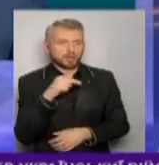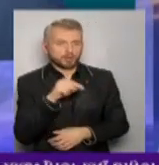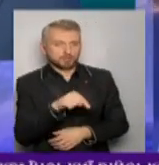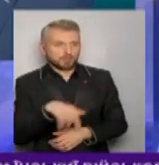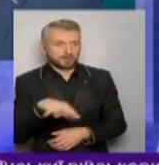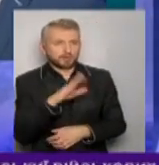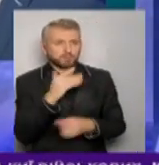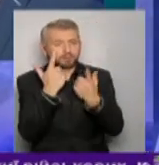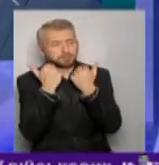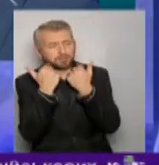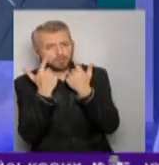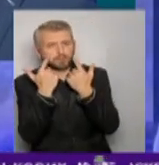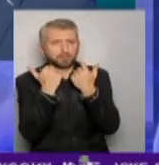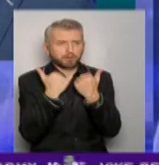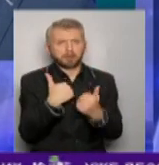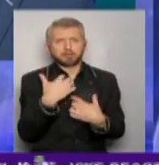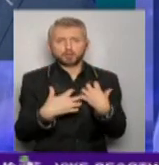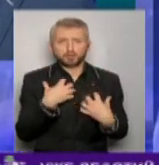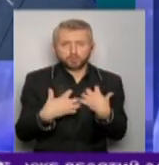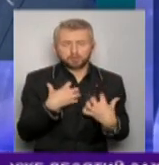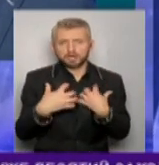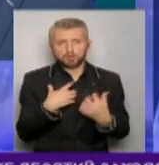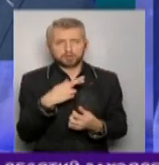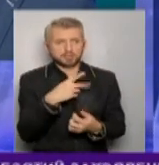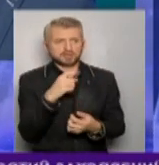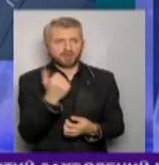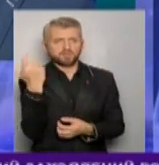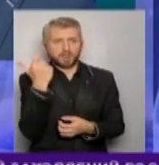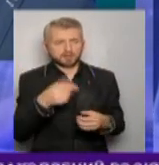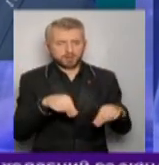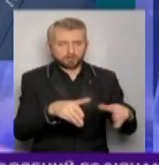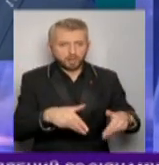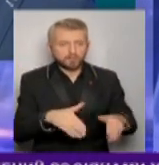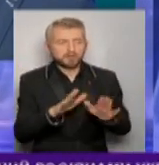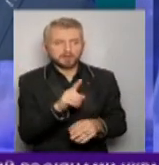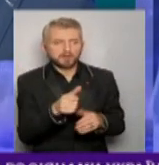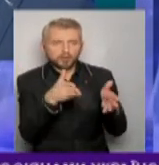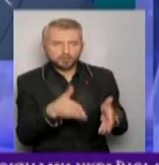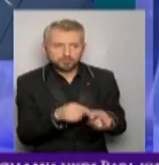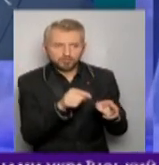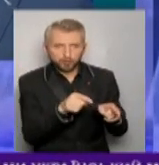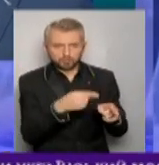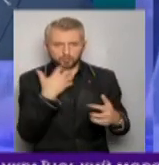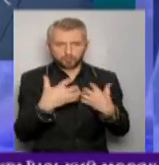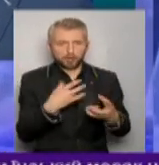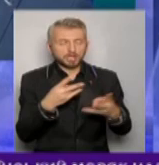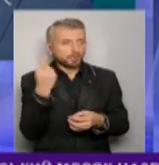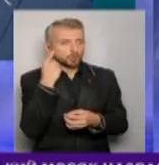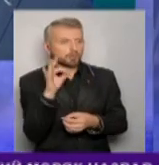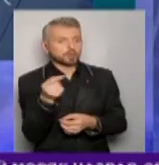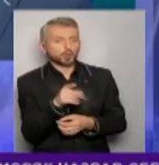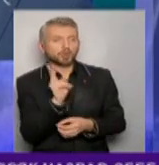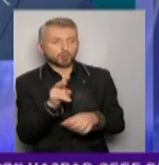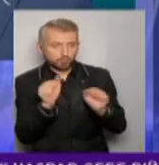будуть плакати про те, що ми так турбуємося за власника паїв і тільки за власника паїв, а треба думати про того, хто може купити